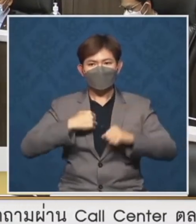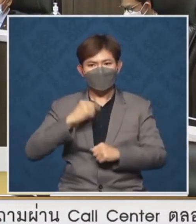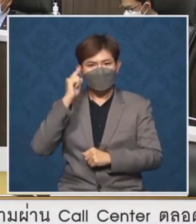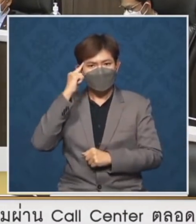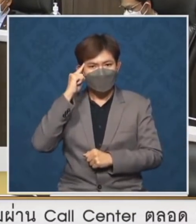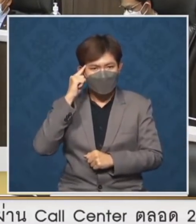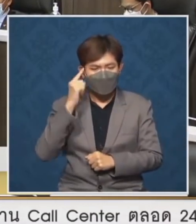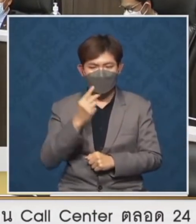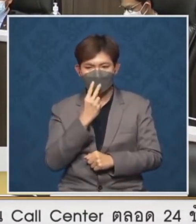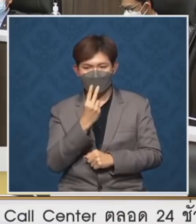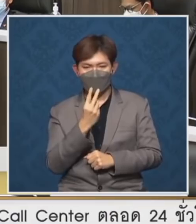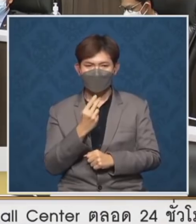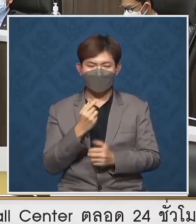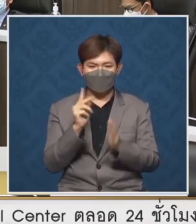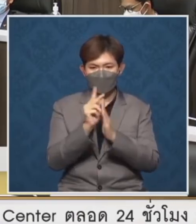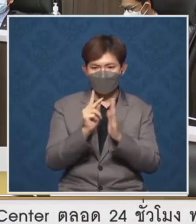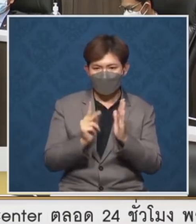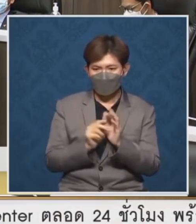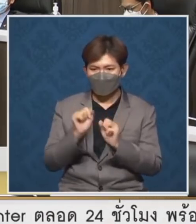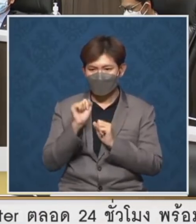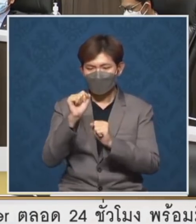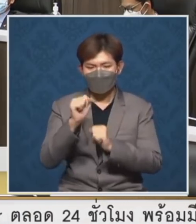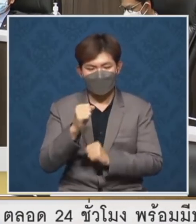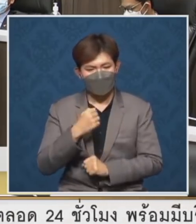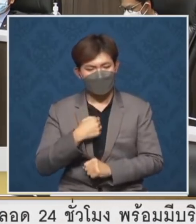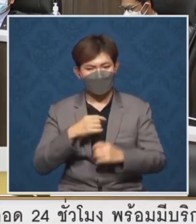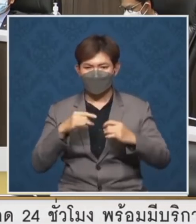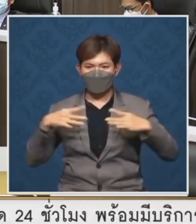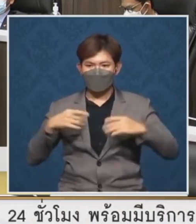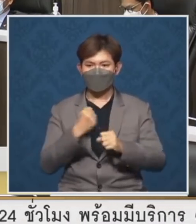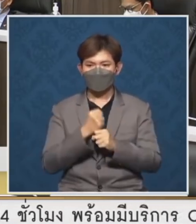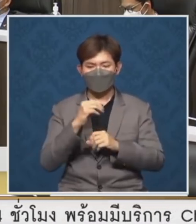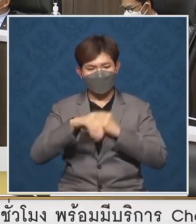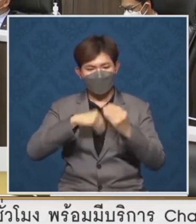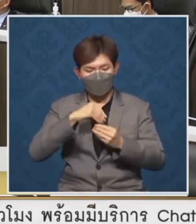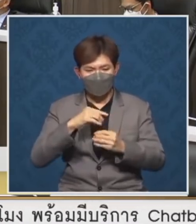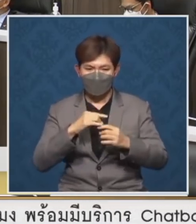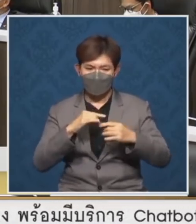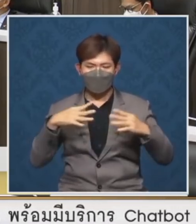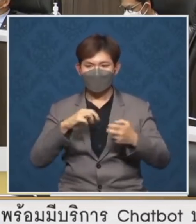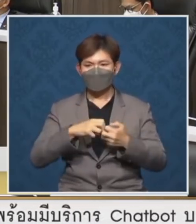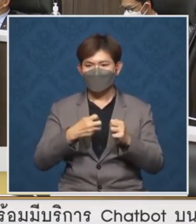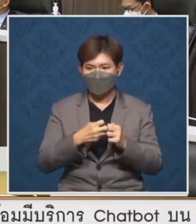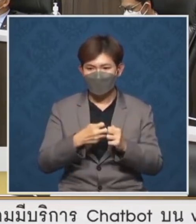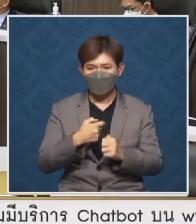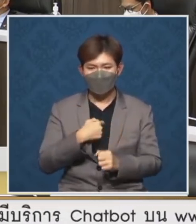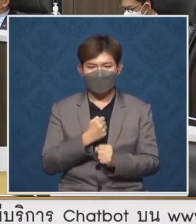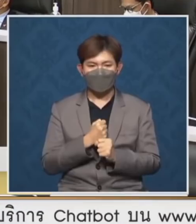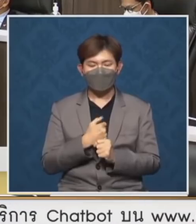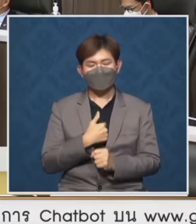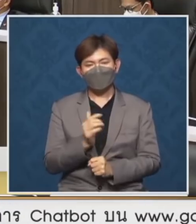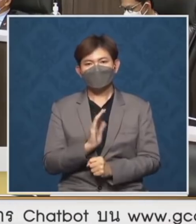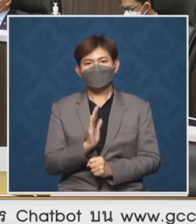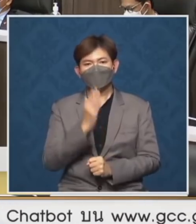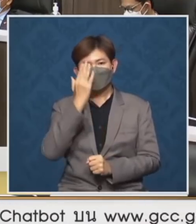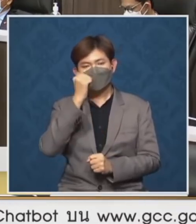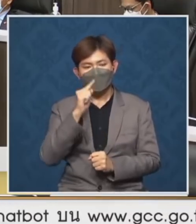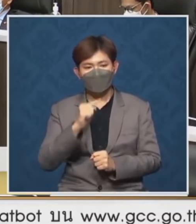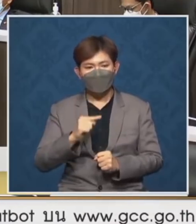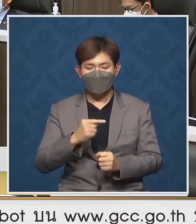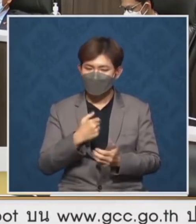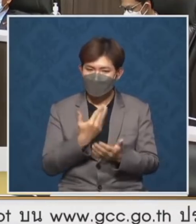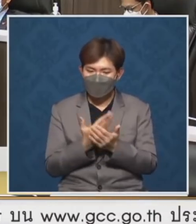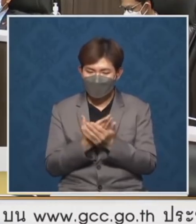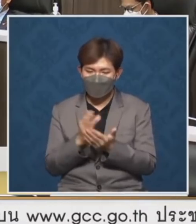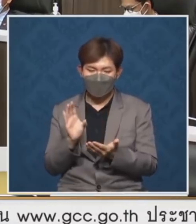คืนดีจะออกกฎหมายอะไรที่มันไม่เอื้ออำนวยกับการประกอบธุรกิจของเขาเนี่ยมันไม่มีทางเลยครับที่เขาจะยอมเอาเงินล